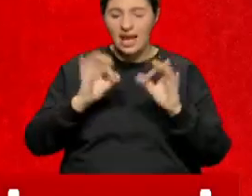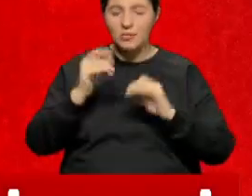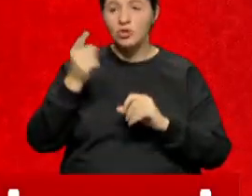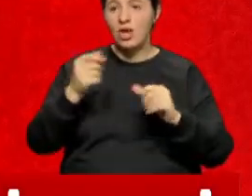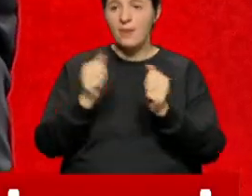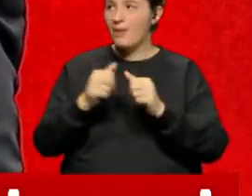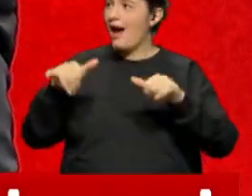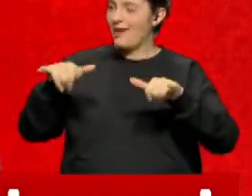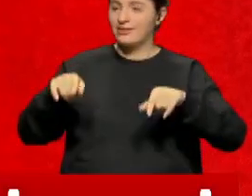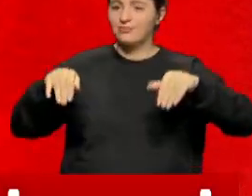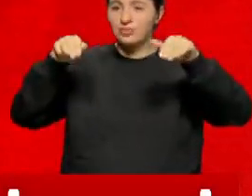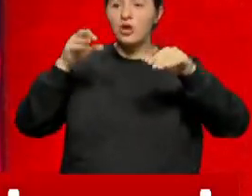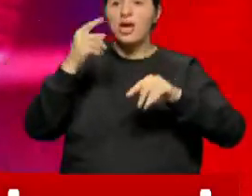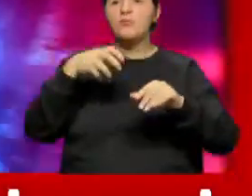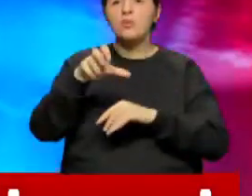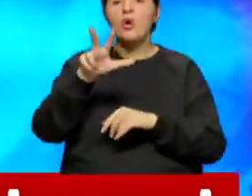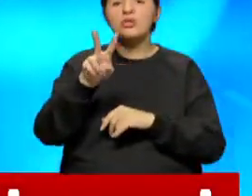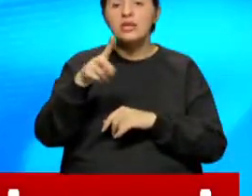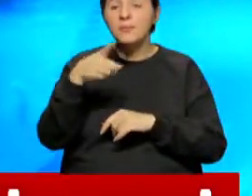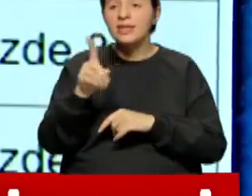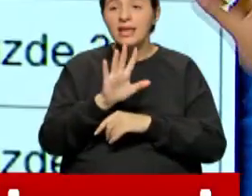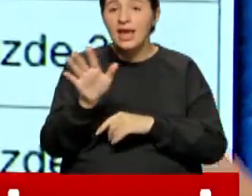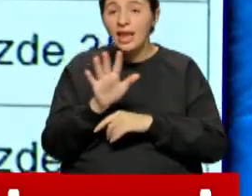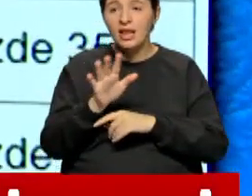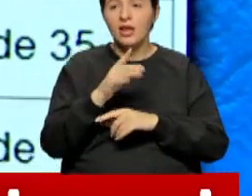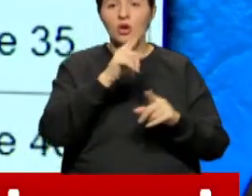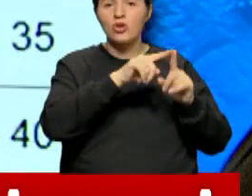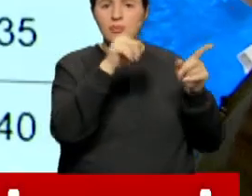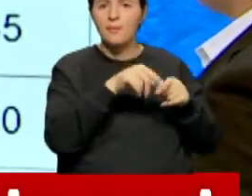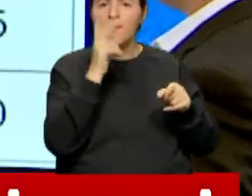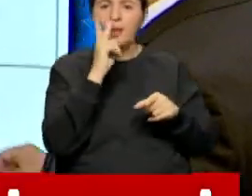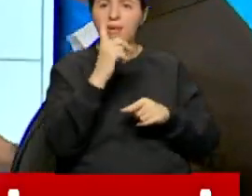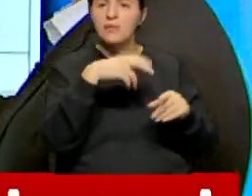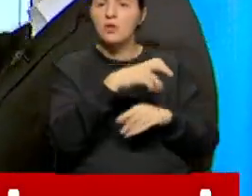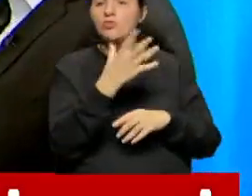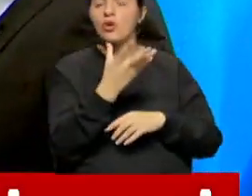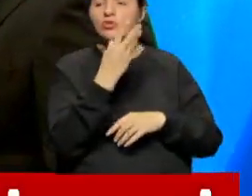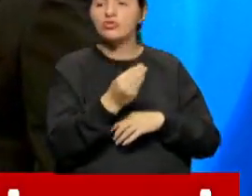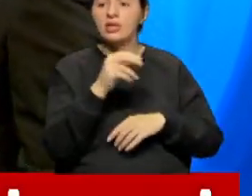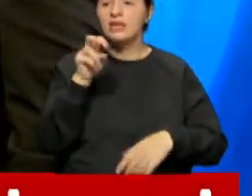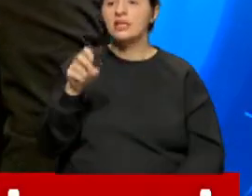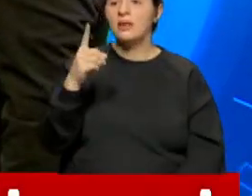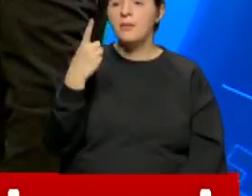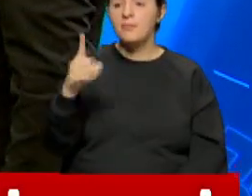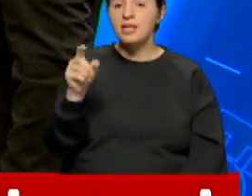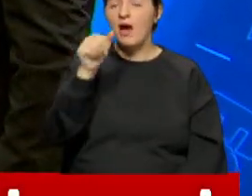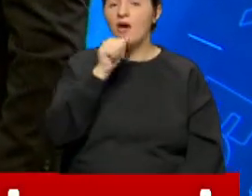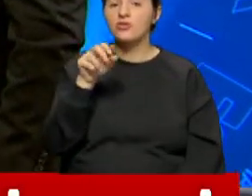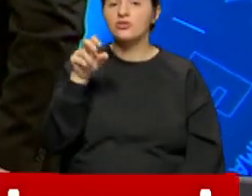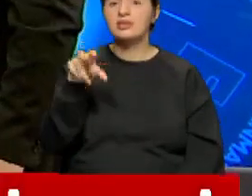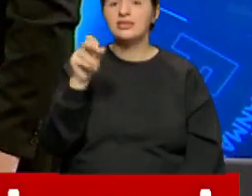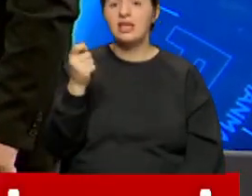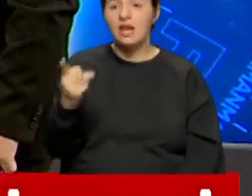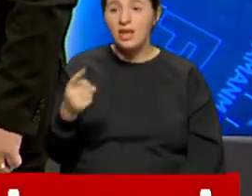oranıyla arttırılsaydı Bugün ilk dilim 32 bin değil tabloya Bir bakalım mı yani o zaman mesela ilk dilim ne olacaktı 81.688 liraydı